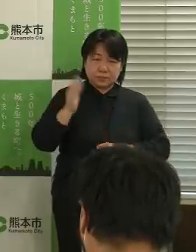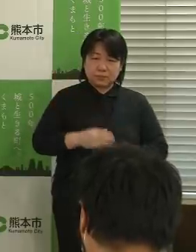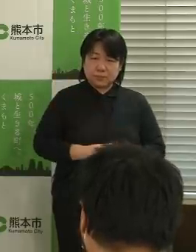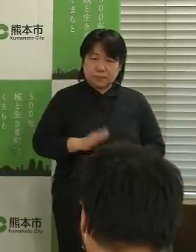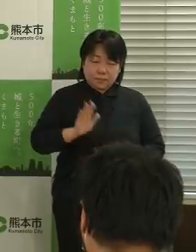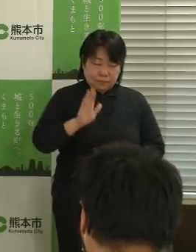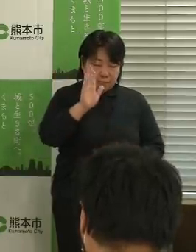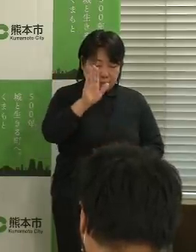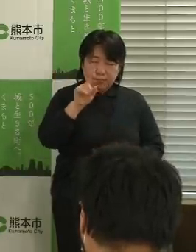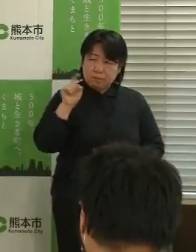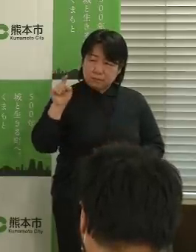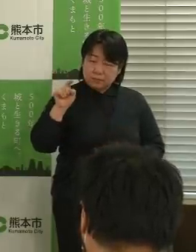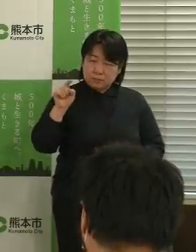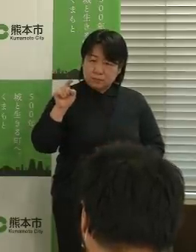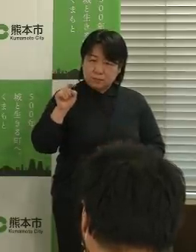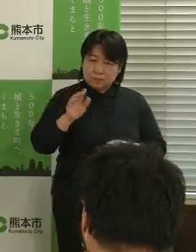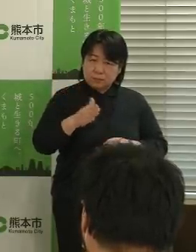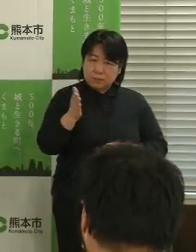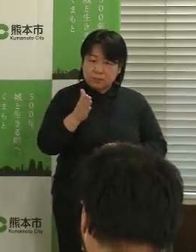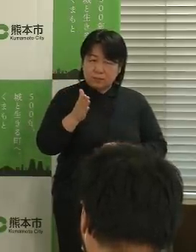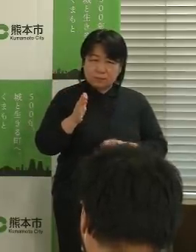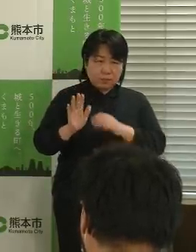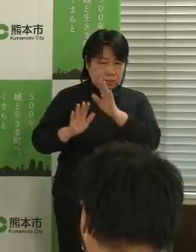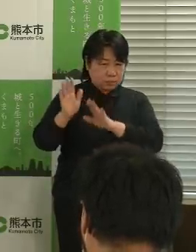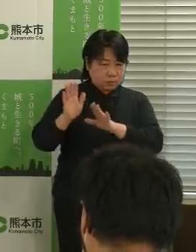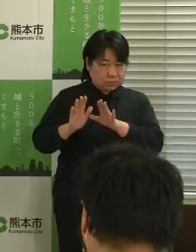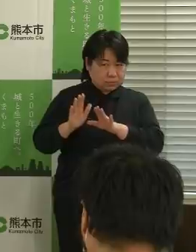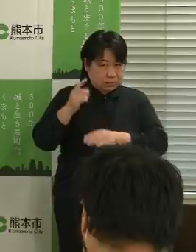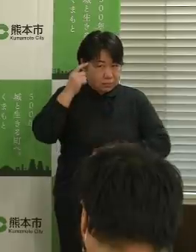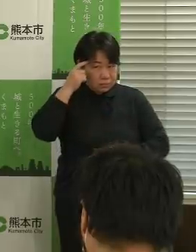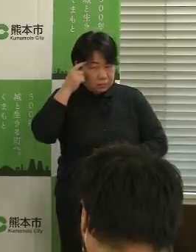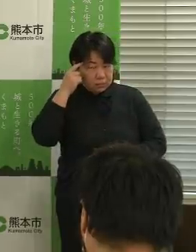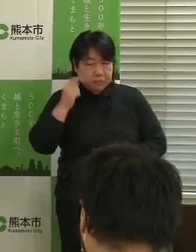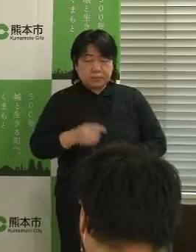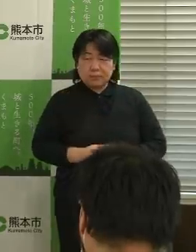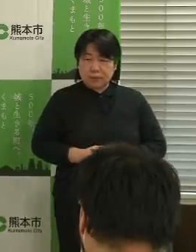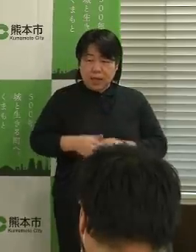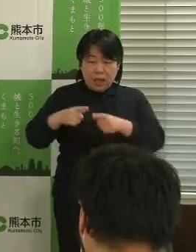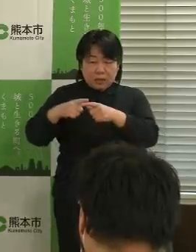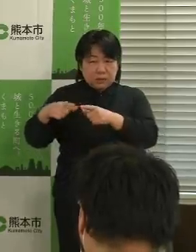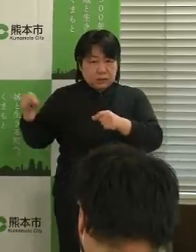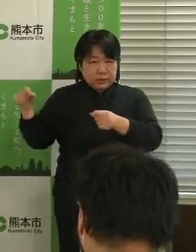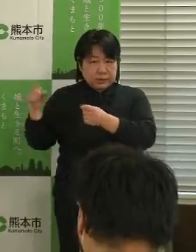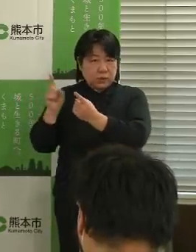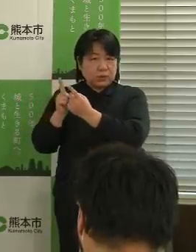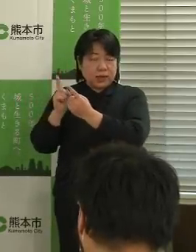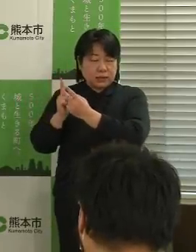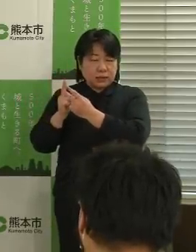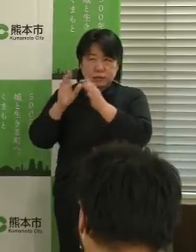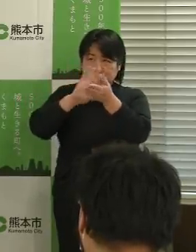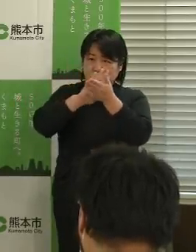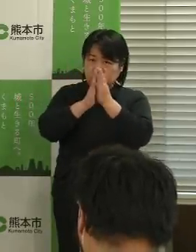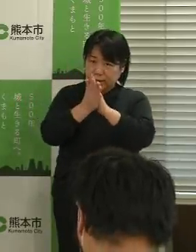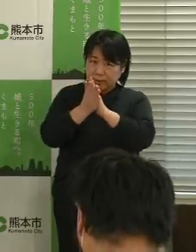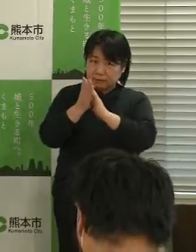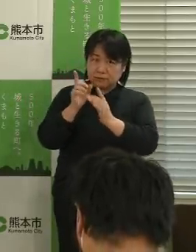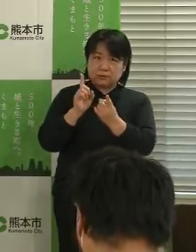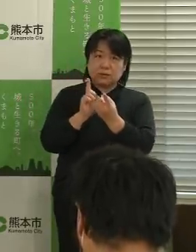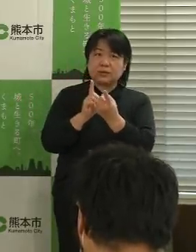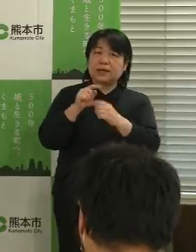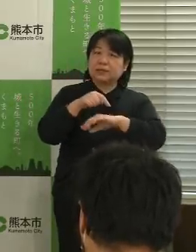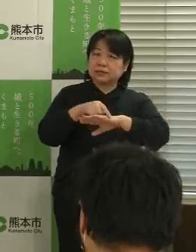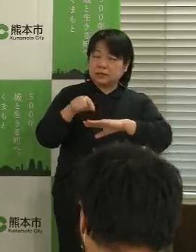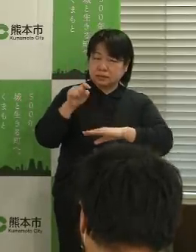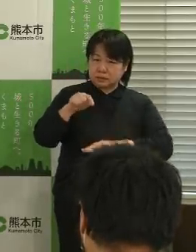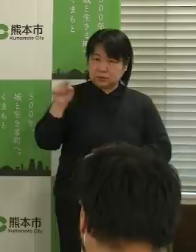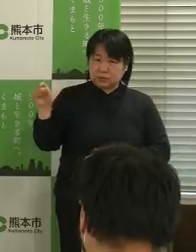これからその辺のですね、状況を踏まえて、国の対策、それから県の対策というものがそれぞれこう打